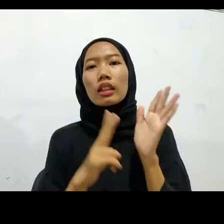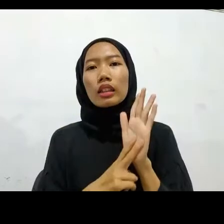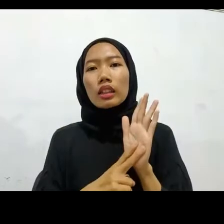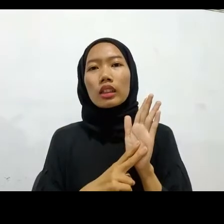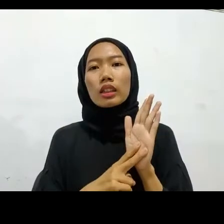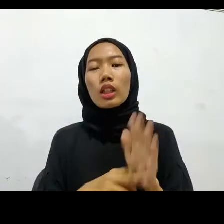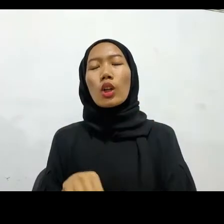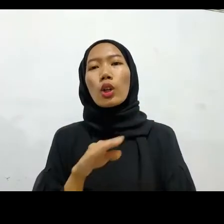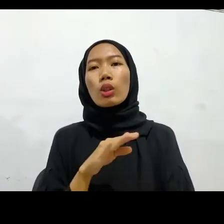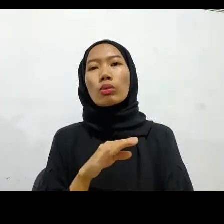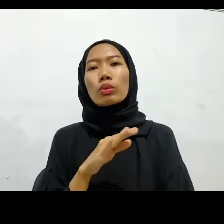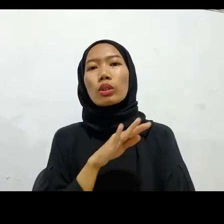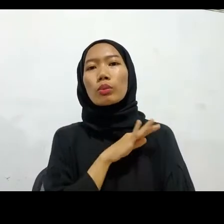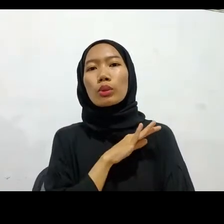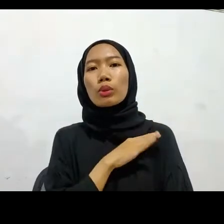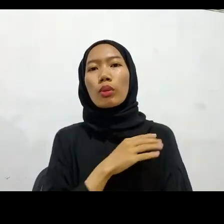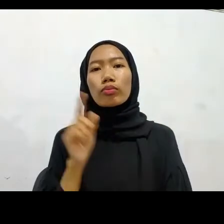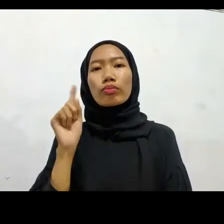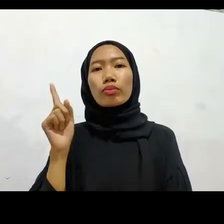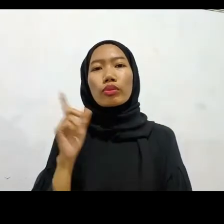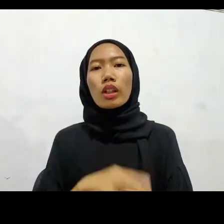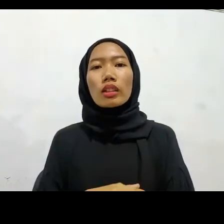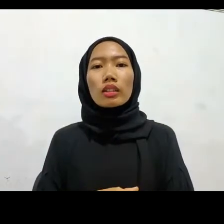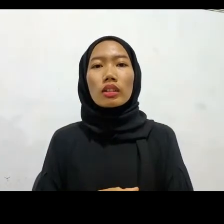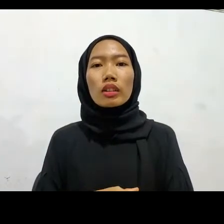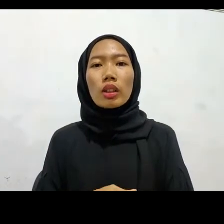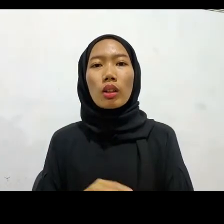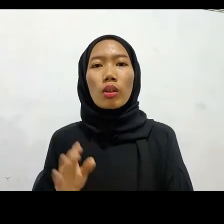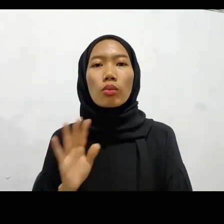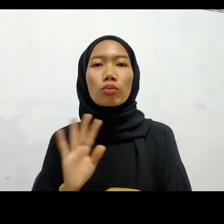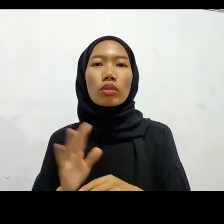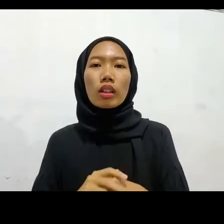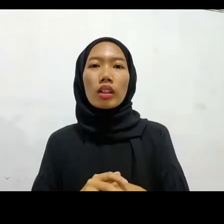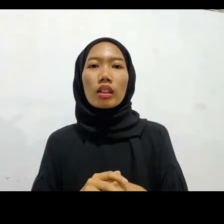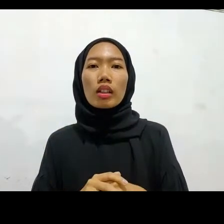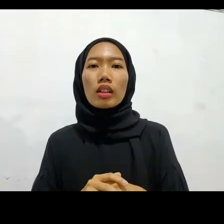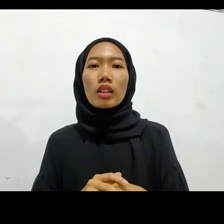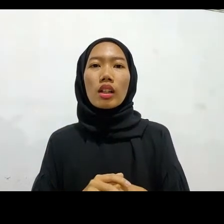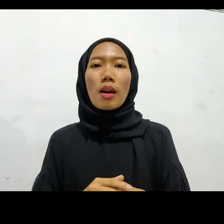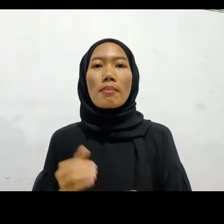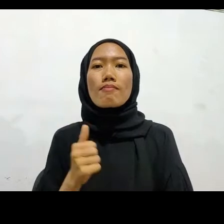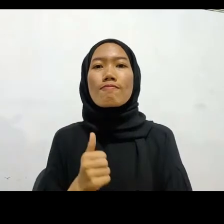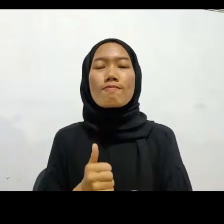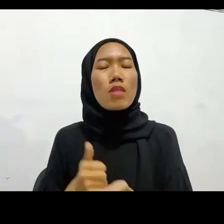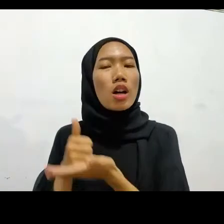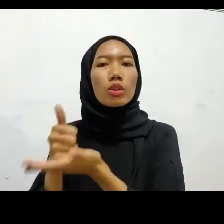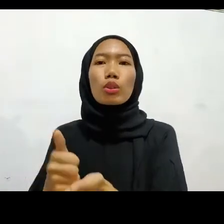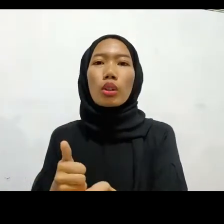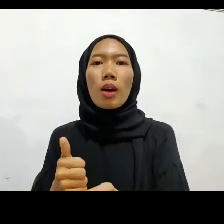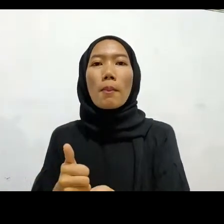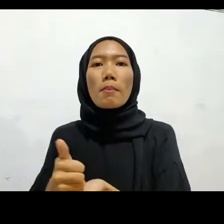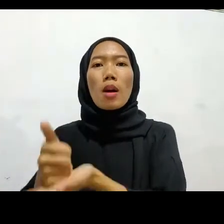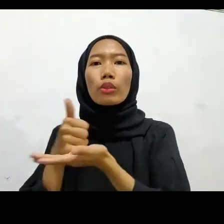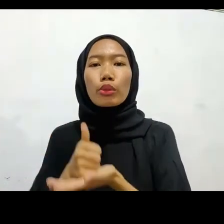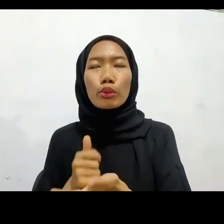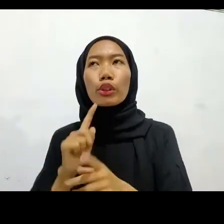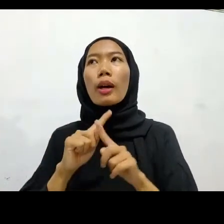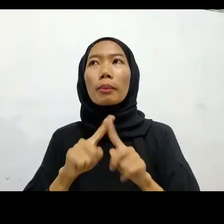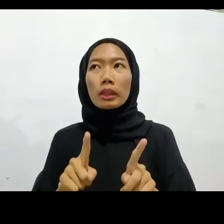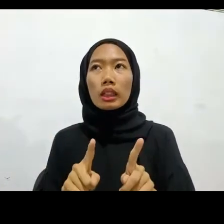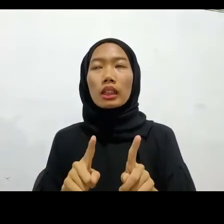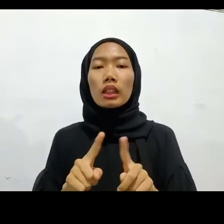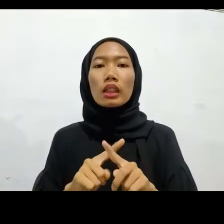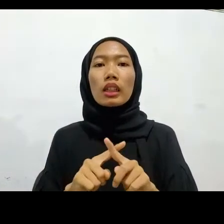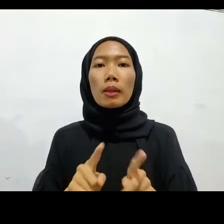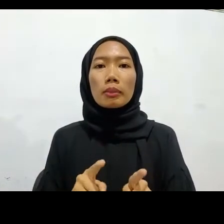sebagai alat bantu, namun ini juga bagian dari tubuh kita, yang mana dalam untuk pemenuhannya itu sangat